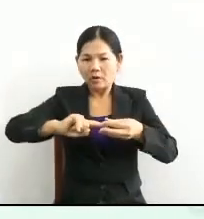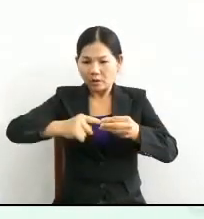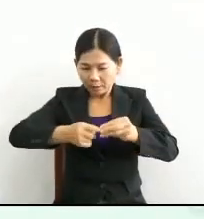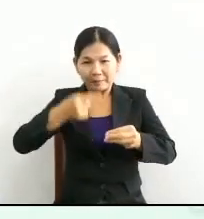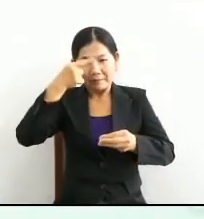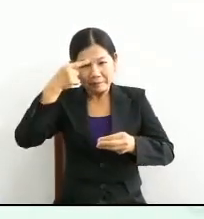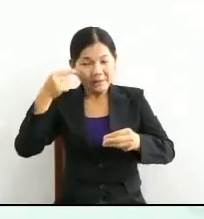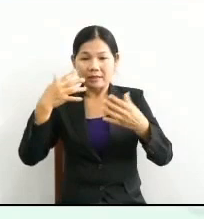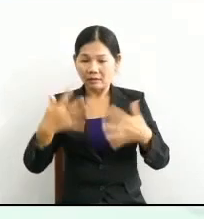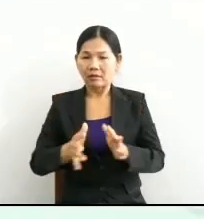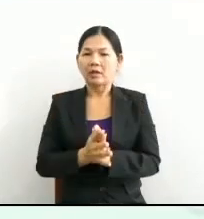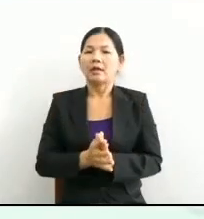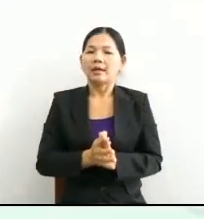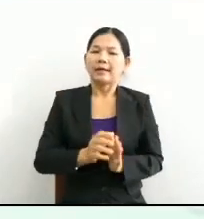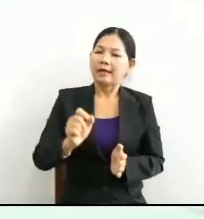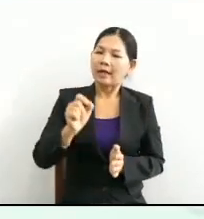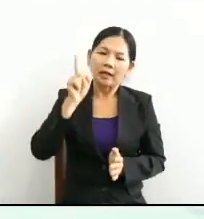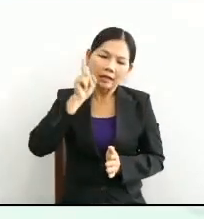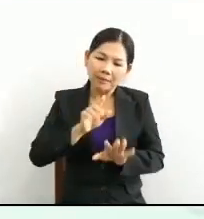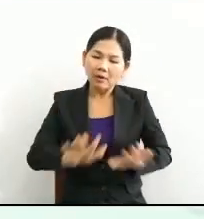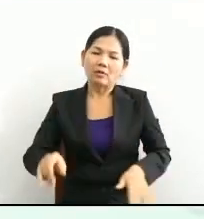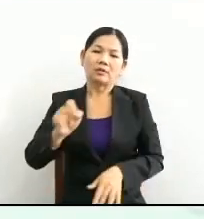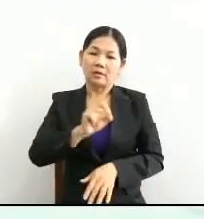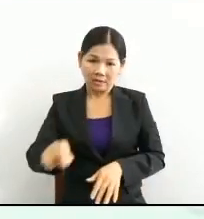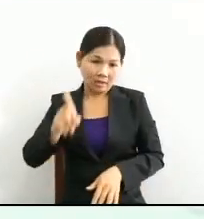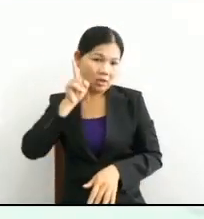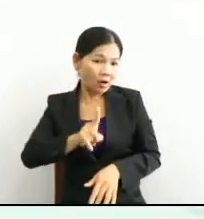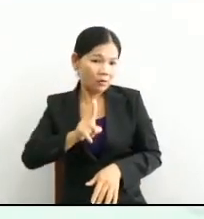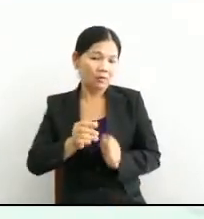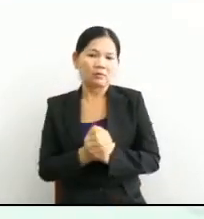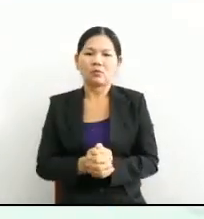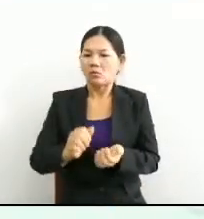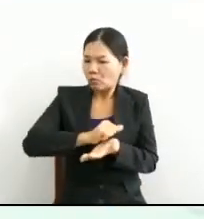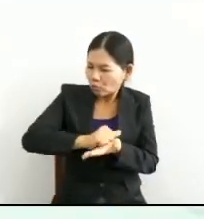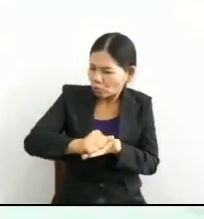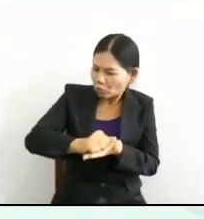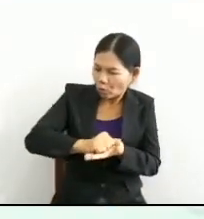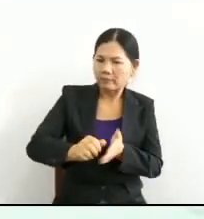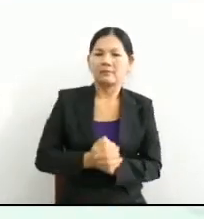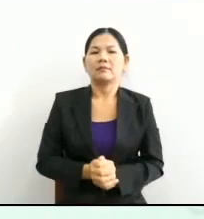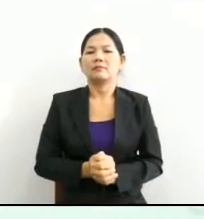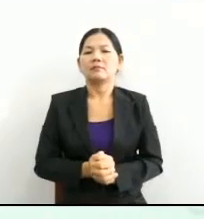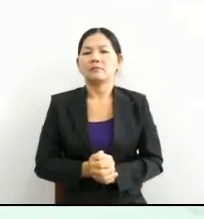Nế. Chẳng cà nè con sạch xe khóc. Cà nè con sạch xe khóc. Con lục. Bên đây